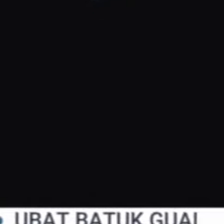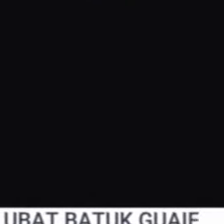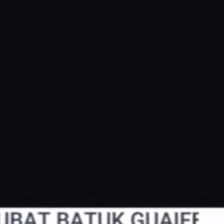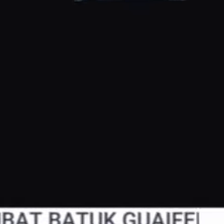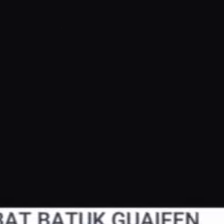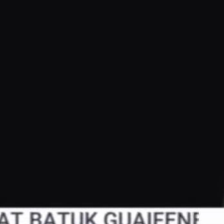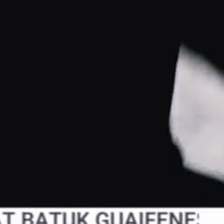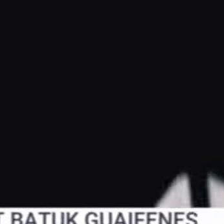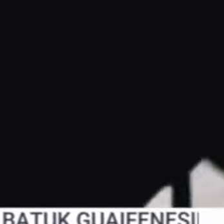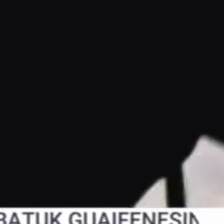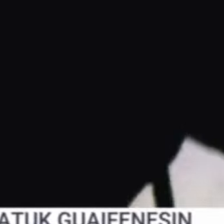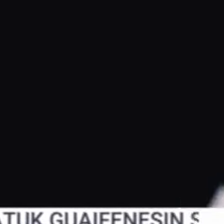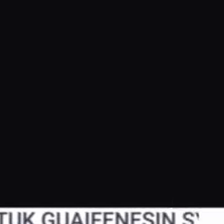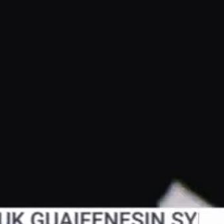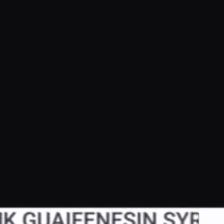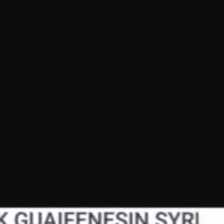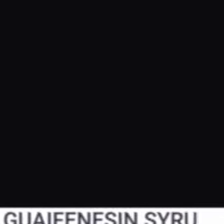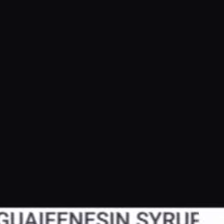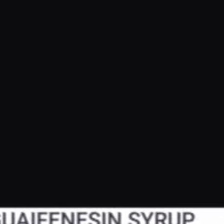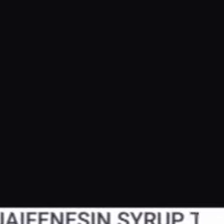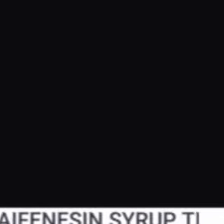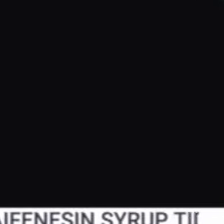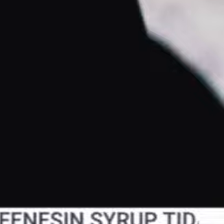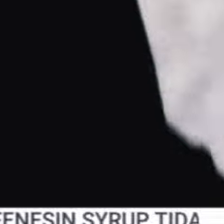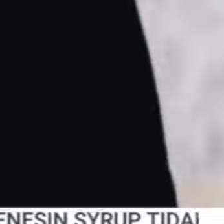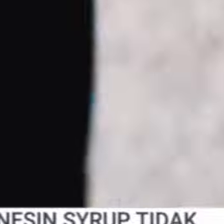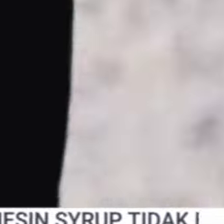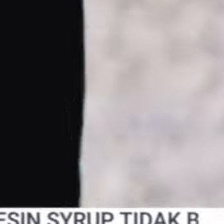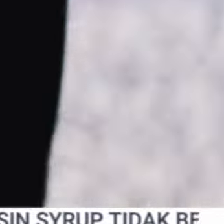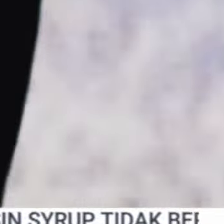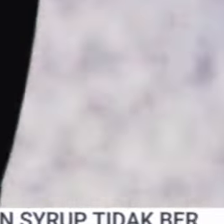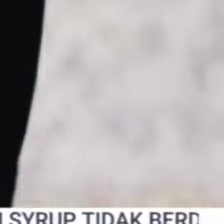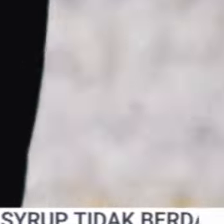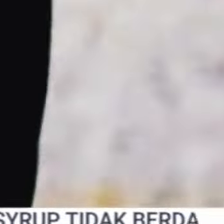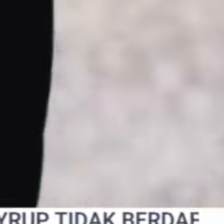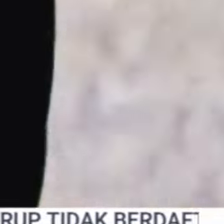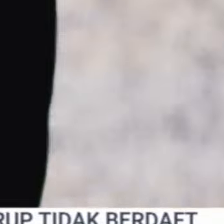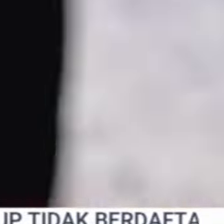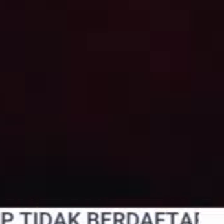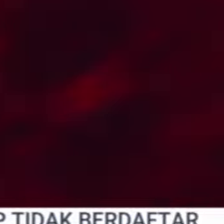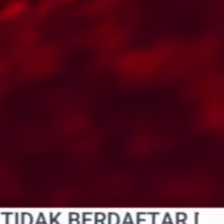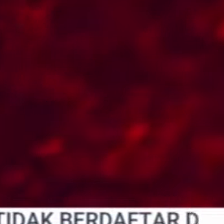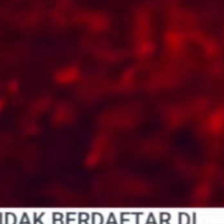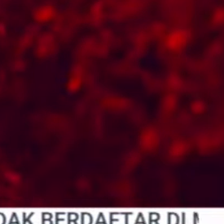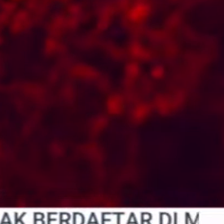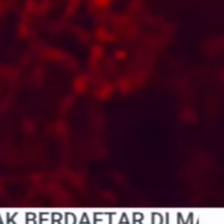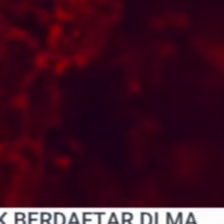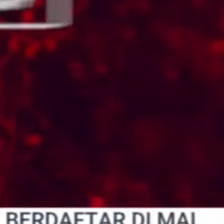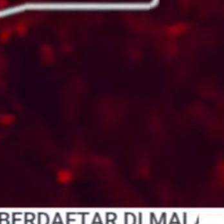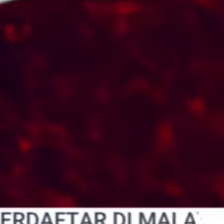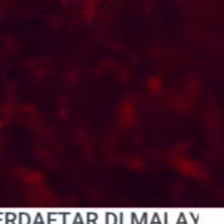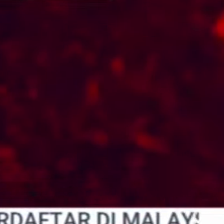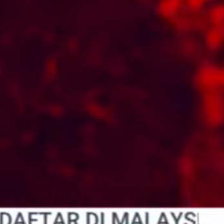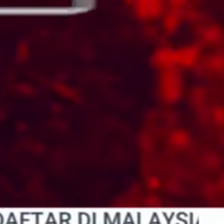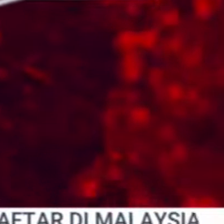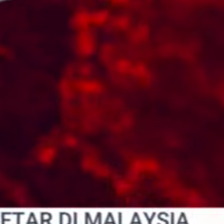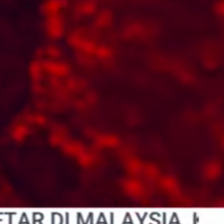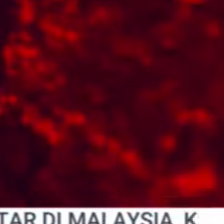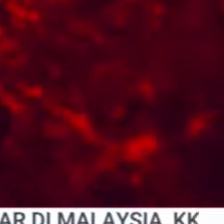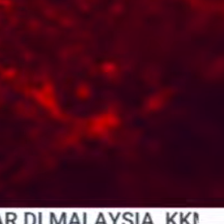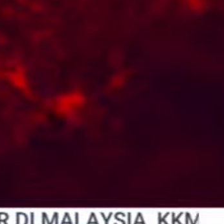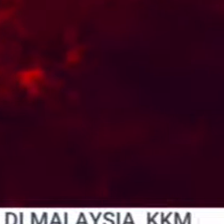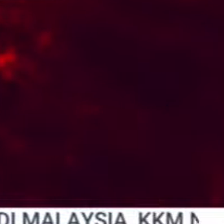dalam kita membangunkan aplikasi yang memberi kesejahteraan kepada negara ada yang menyalahgunakannya sejak ke belakangan ini